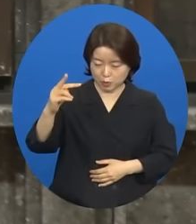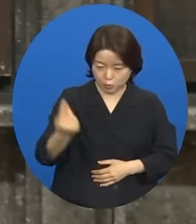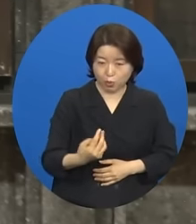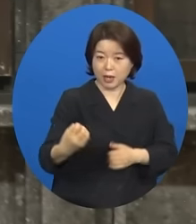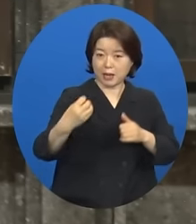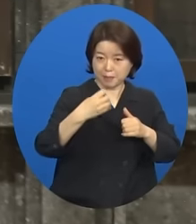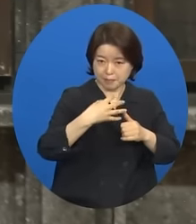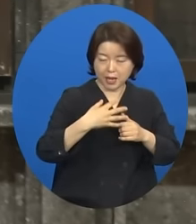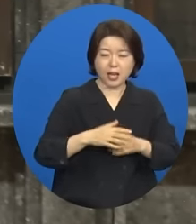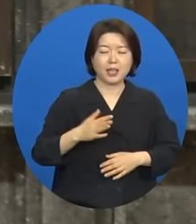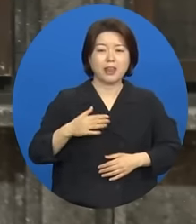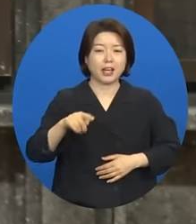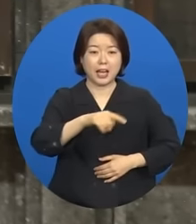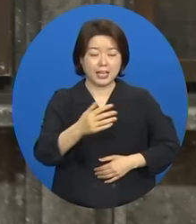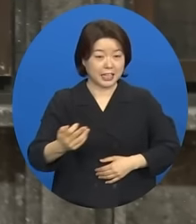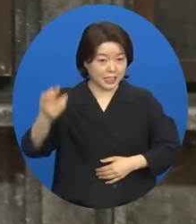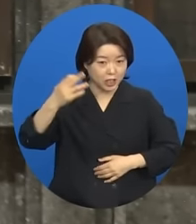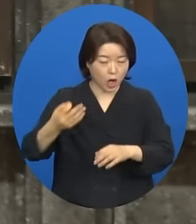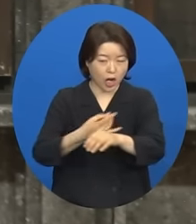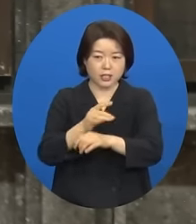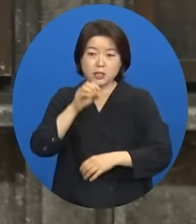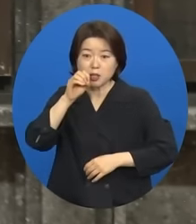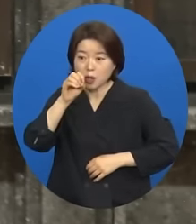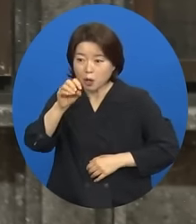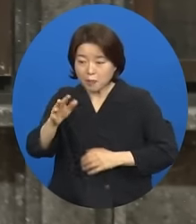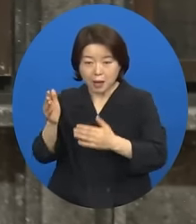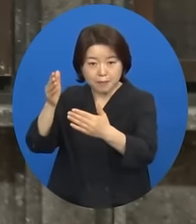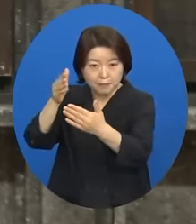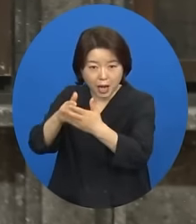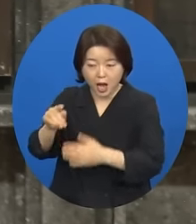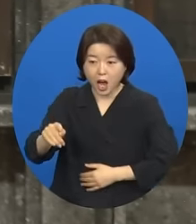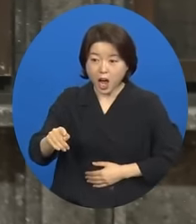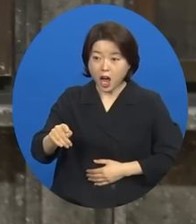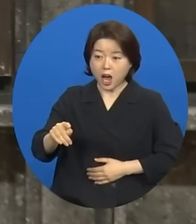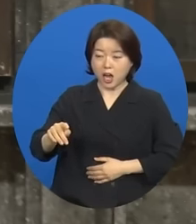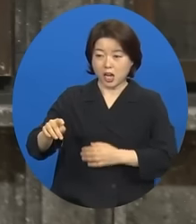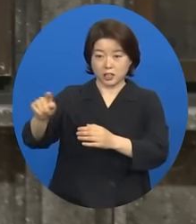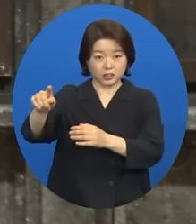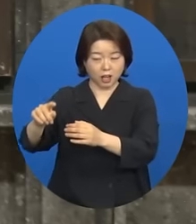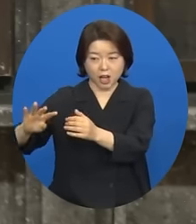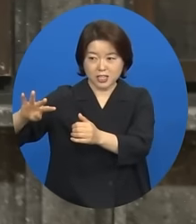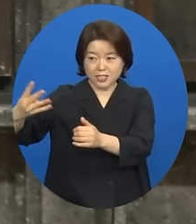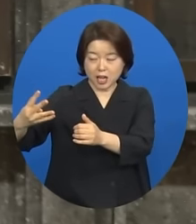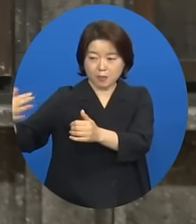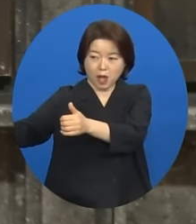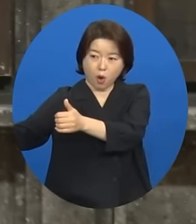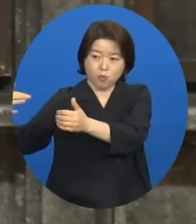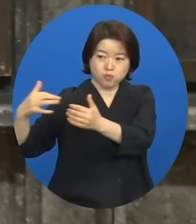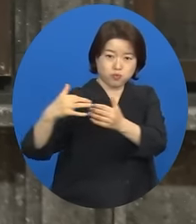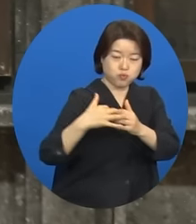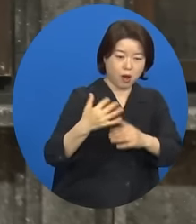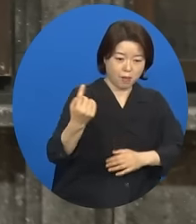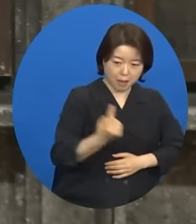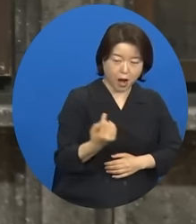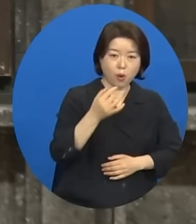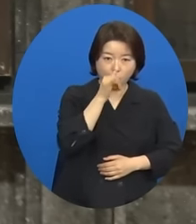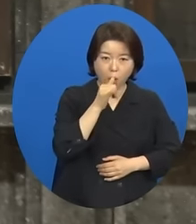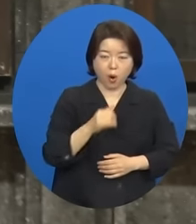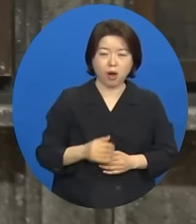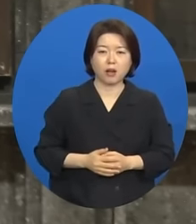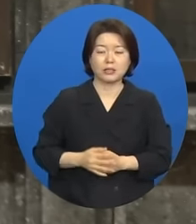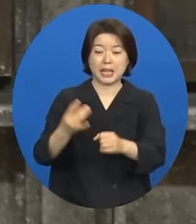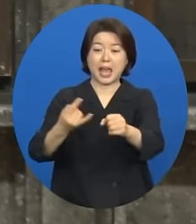형 에서에게 이른즉 그가 400명을 거느리고 주인을 만나려고 오더이다. 자, 에서가